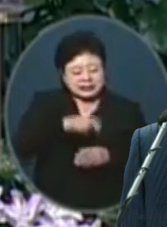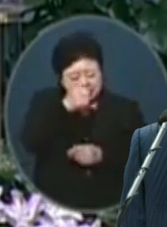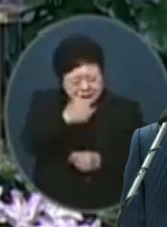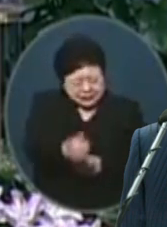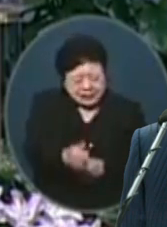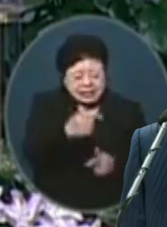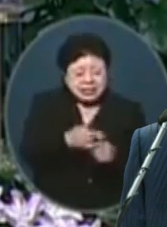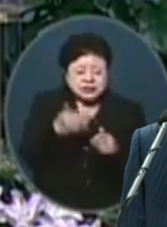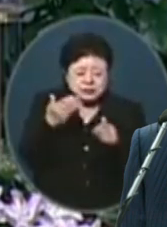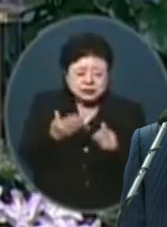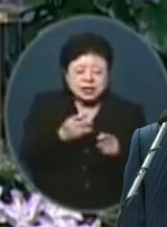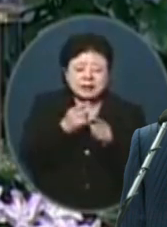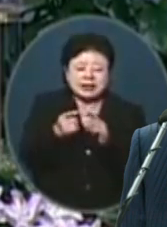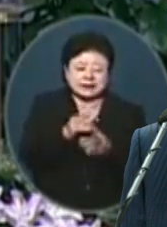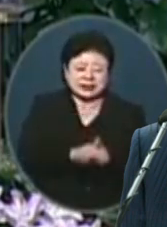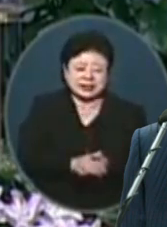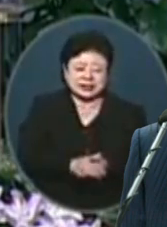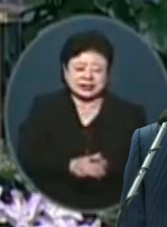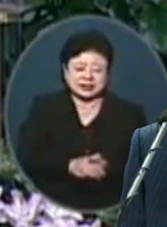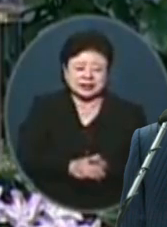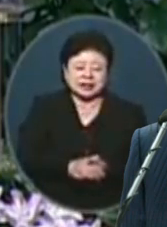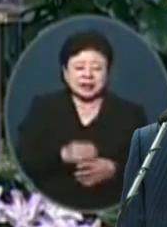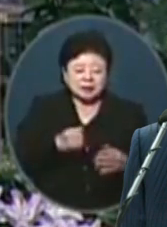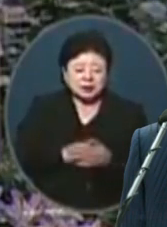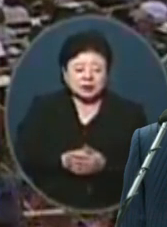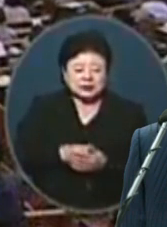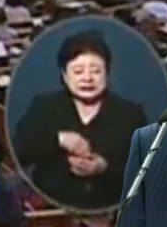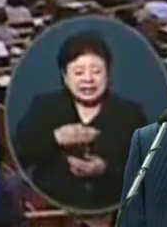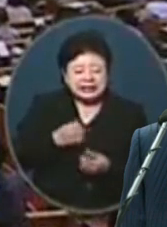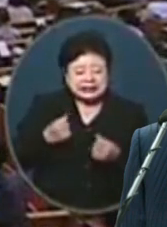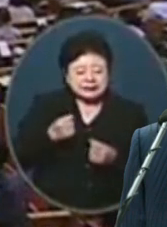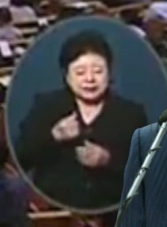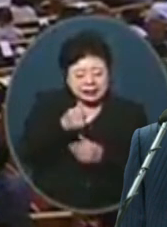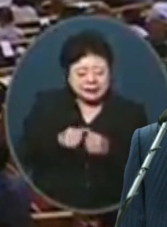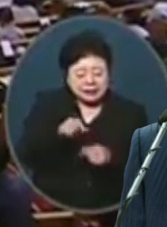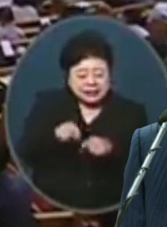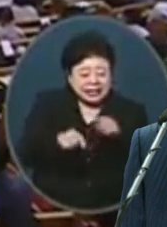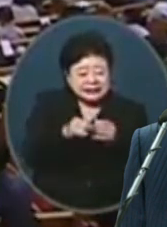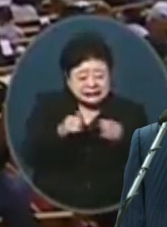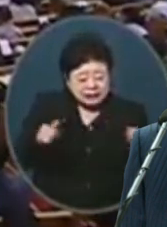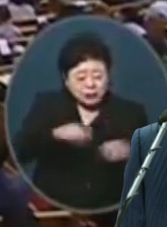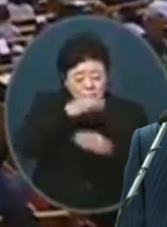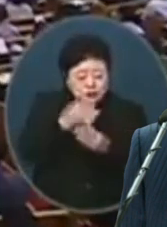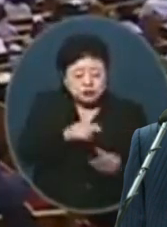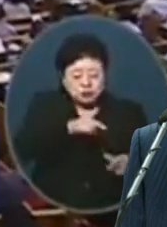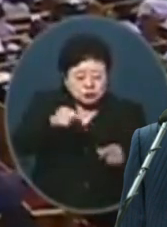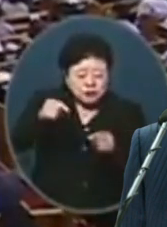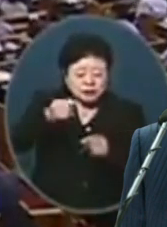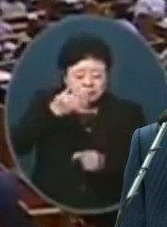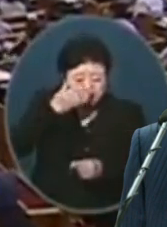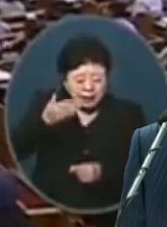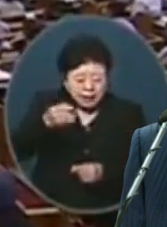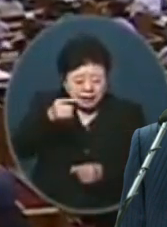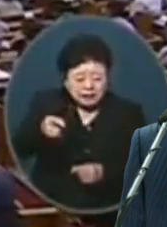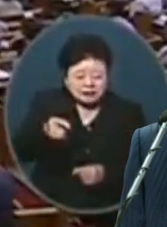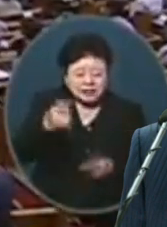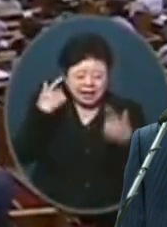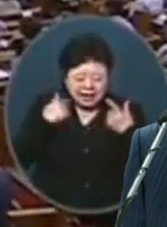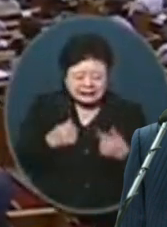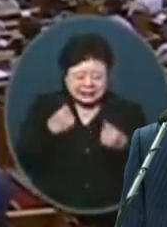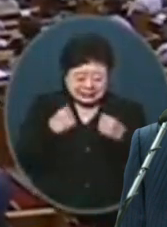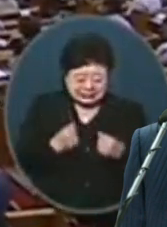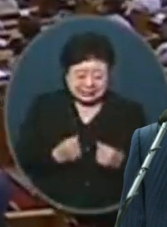대제사장이신 예수님에 대해 이렇게 말합니다. 그러므로 자기를 힘입어 하나님께 나아가는 자들을 온전히 구원하실 수 있으니 이는